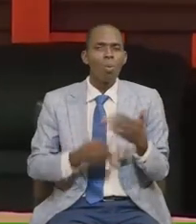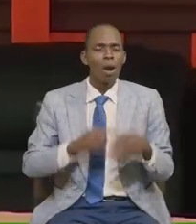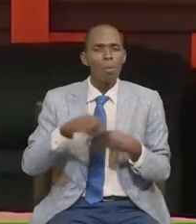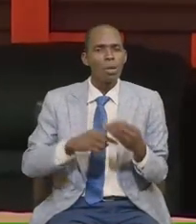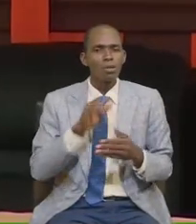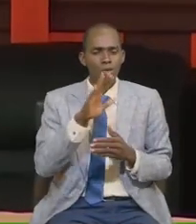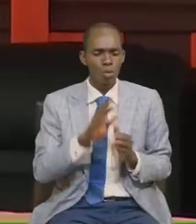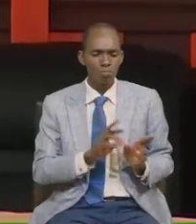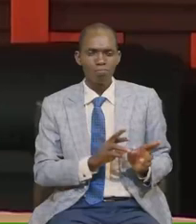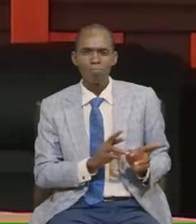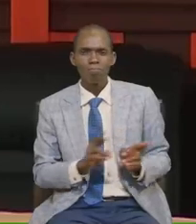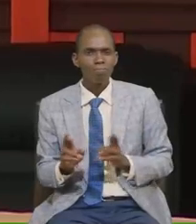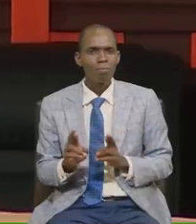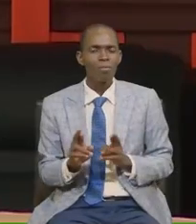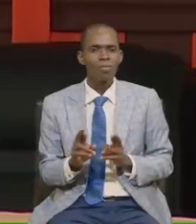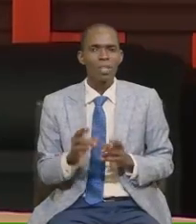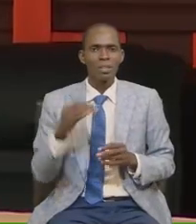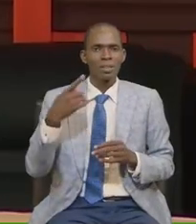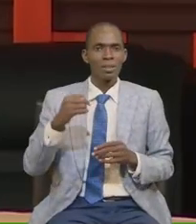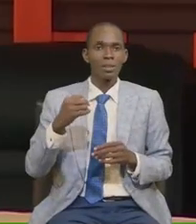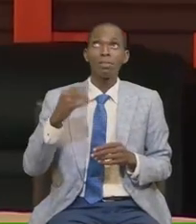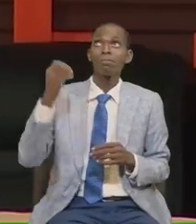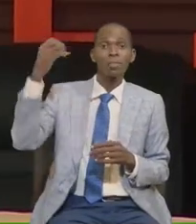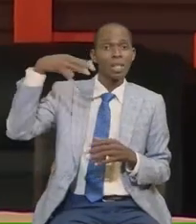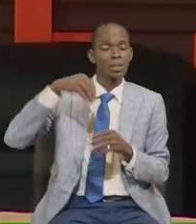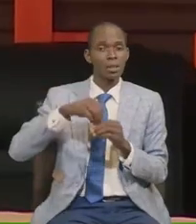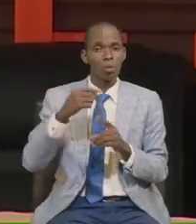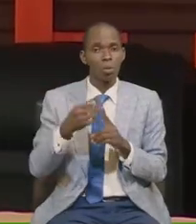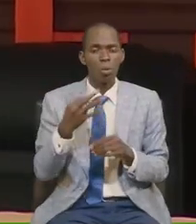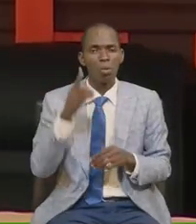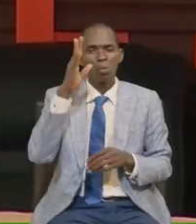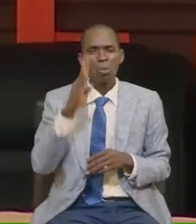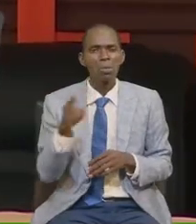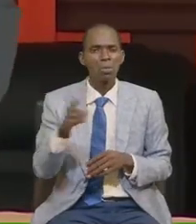le plaisir en la parole de Dieu, ils ne peuvent pas parler de cela.